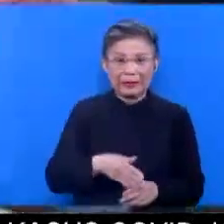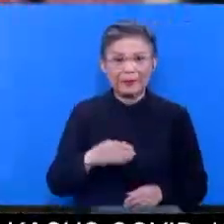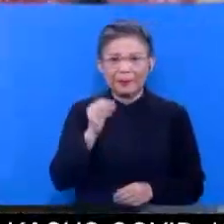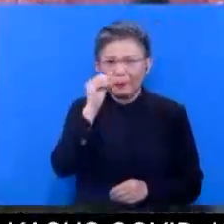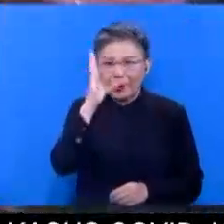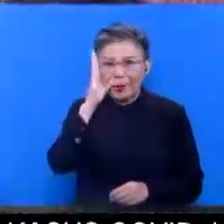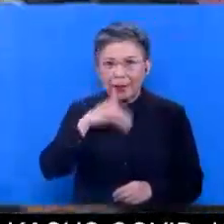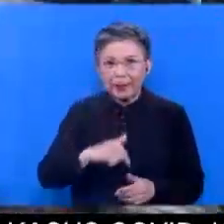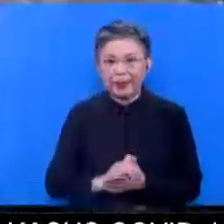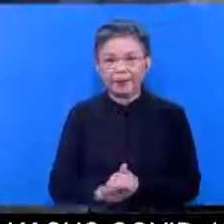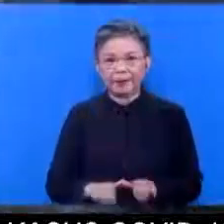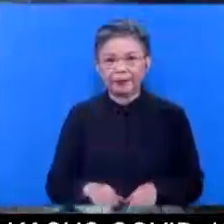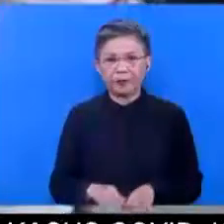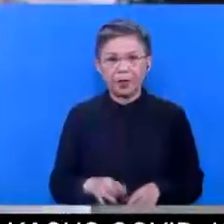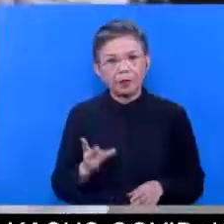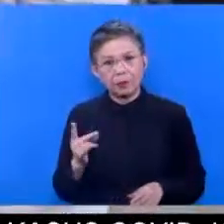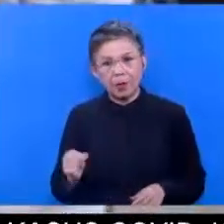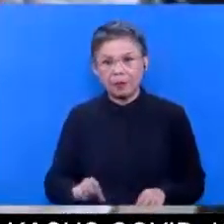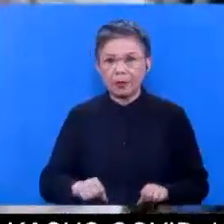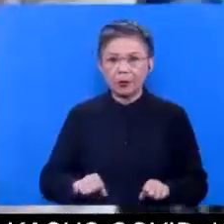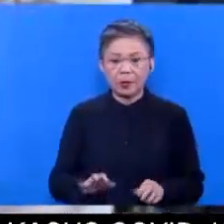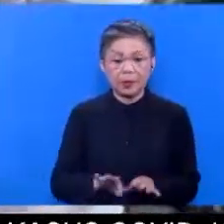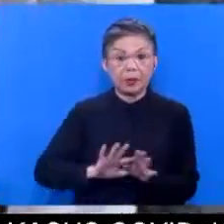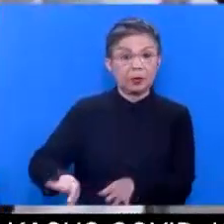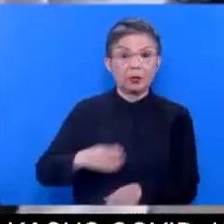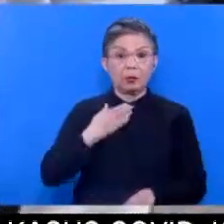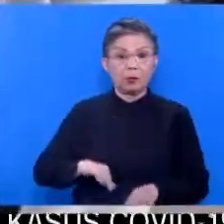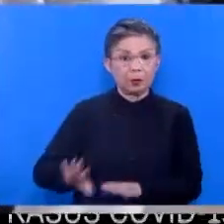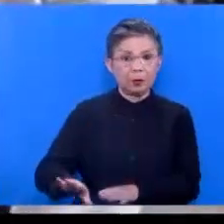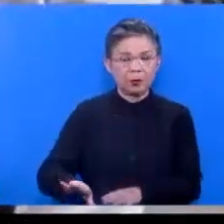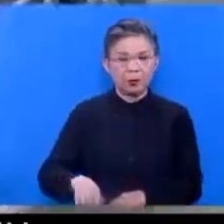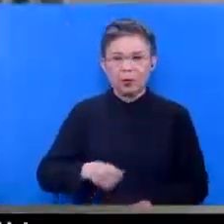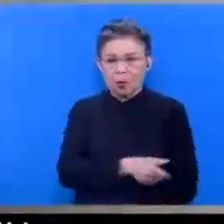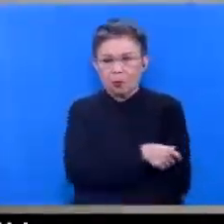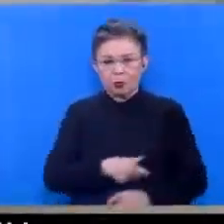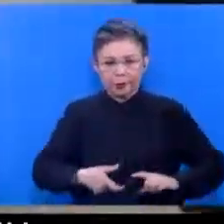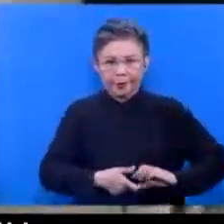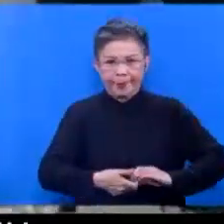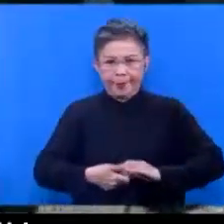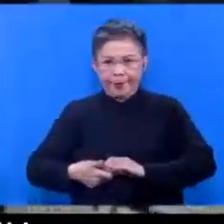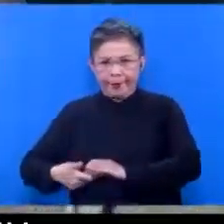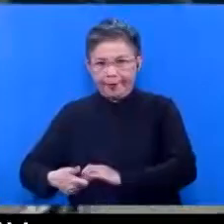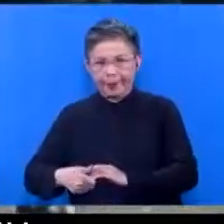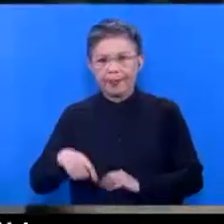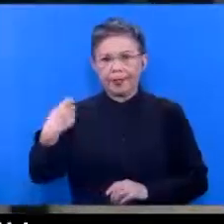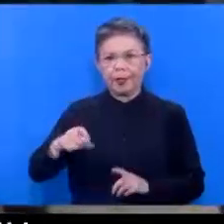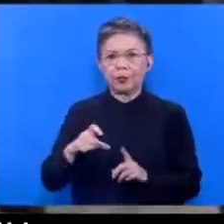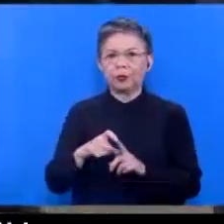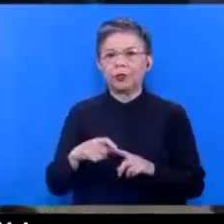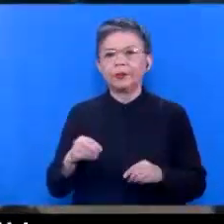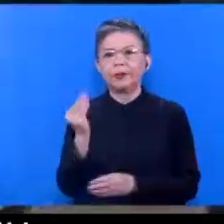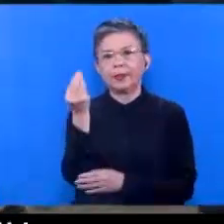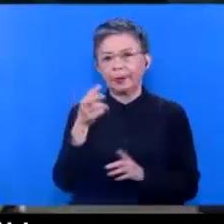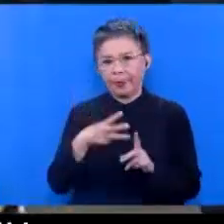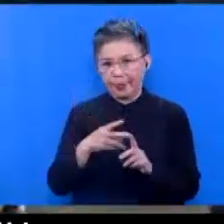pagi. Sementara sejumlah kendaraan yang ditinggalkan pemilik diderek petugas ke kantor Sudin Perhubungan Jakarta Barat. Razia